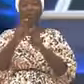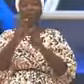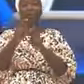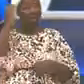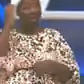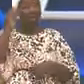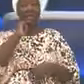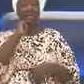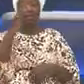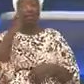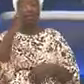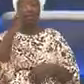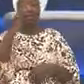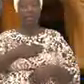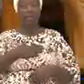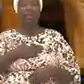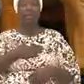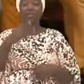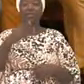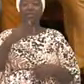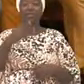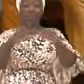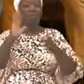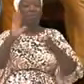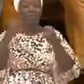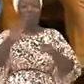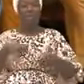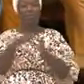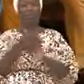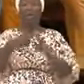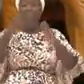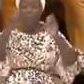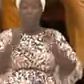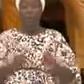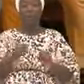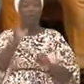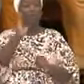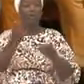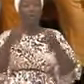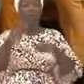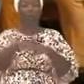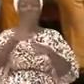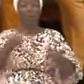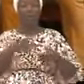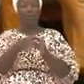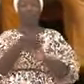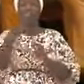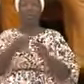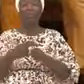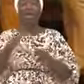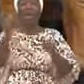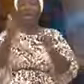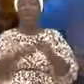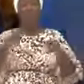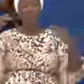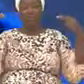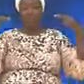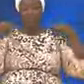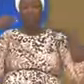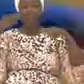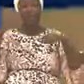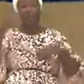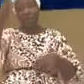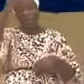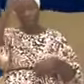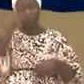ça pouvoir les plus viendra dans ta vie la puissance viendra dans tu avais toujours gorge du